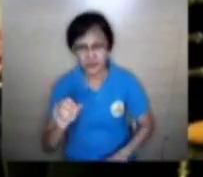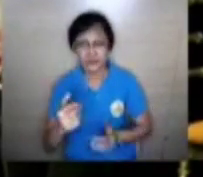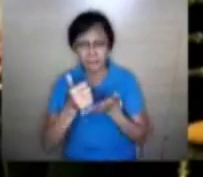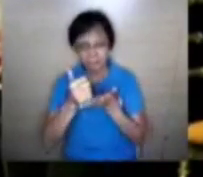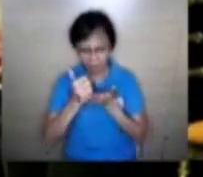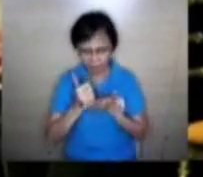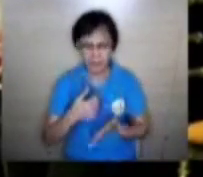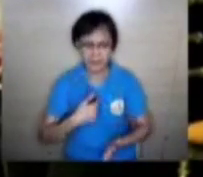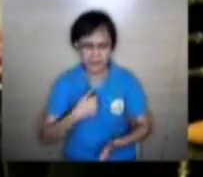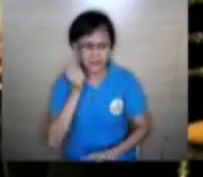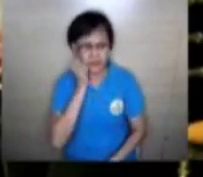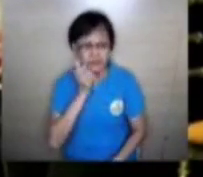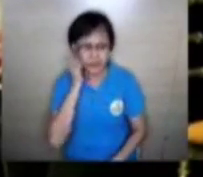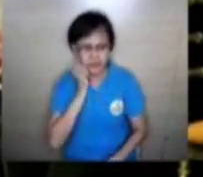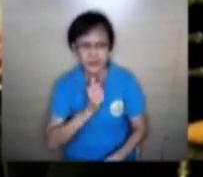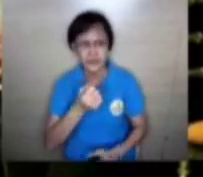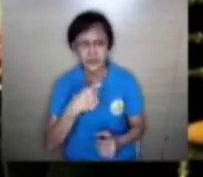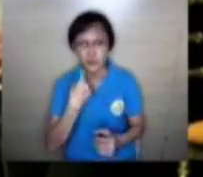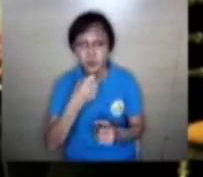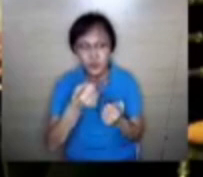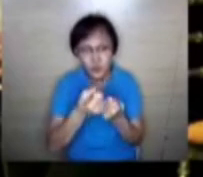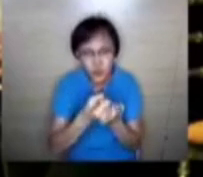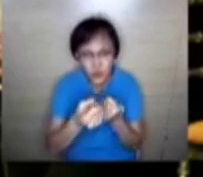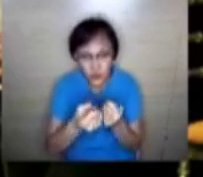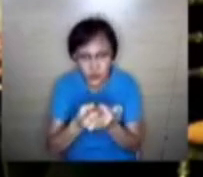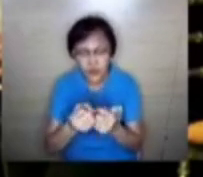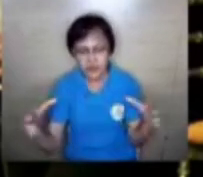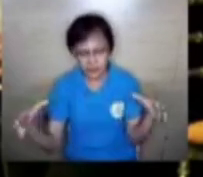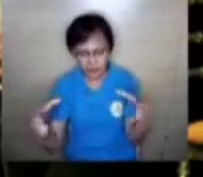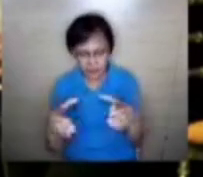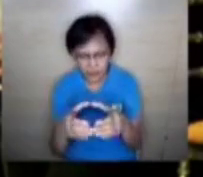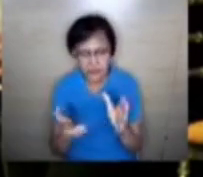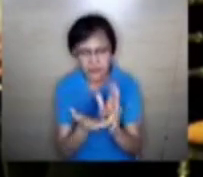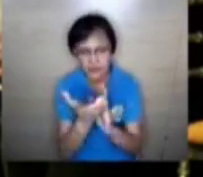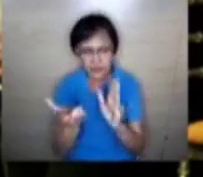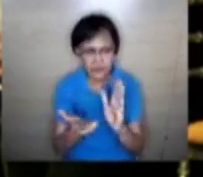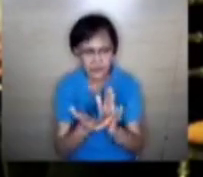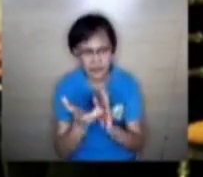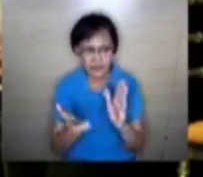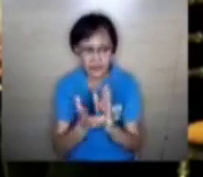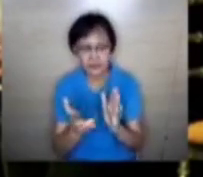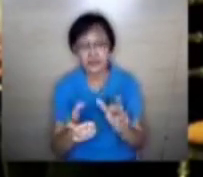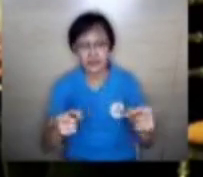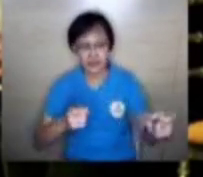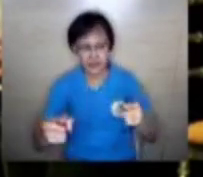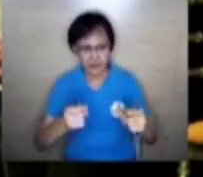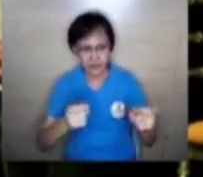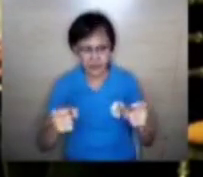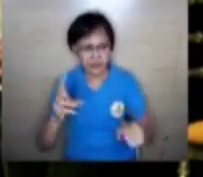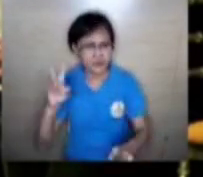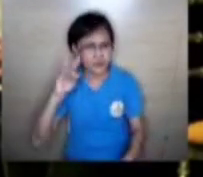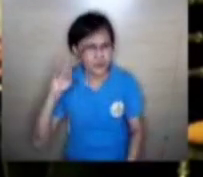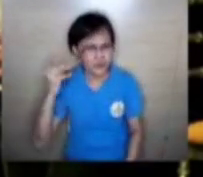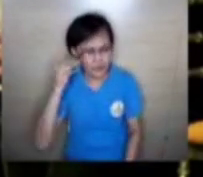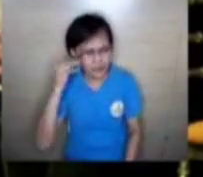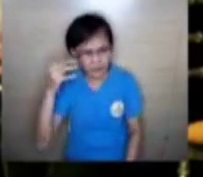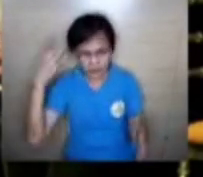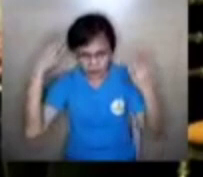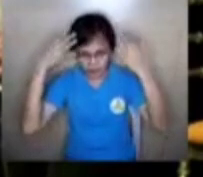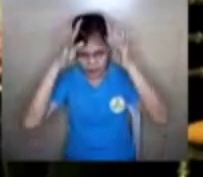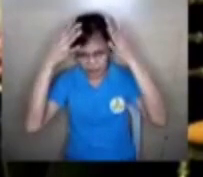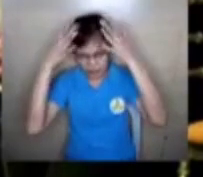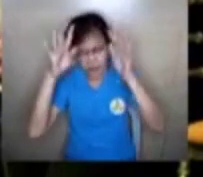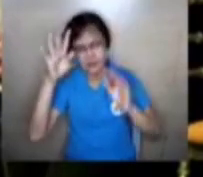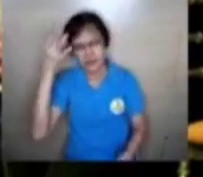Sa ating napaka-supportive na Sanggunian Panlungsod, sa pangunguna ng ating Vice Mayor E.U. Bernardo, Madjo,